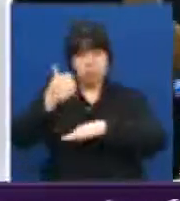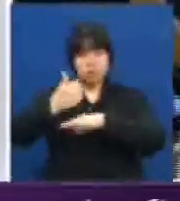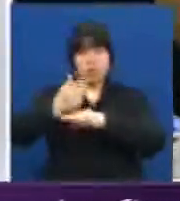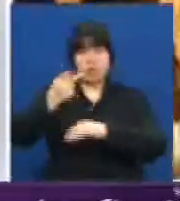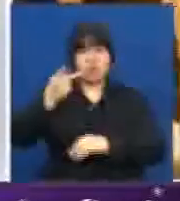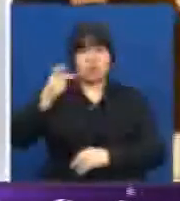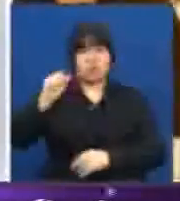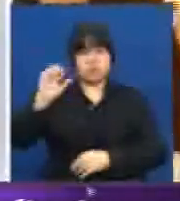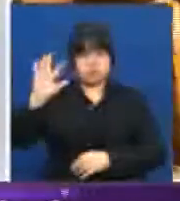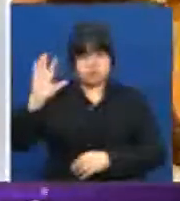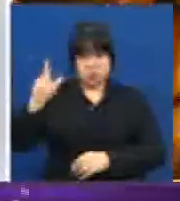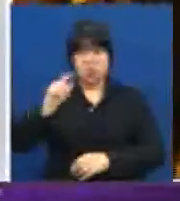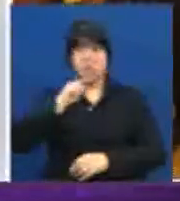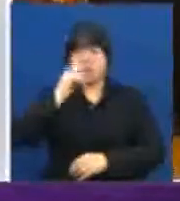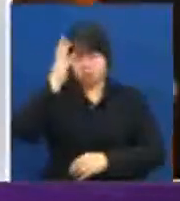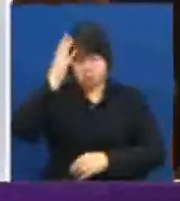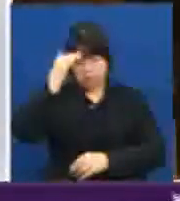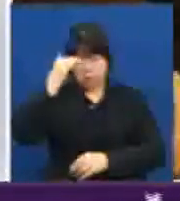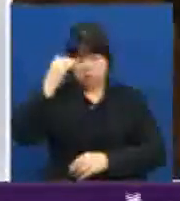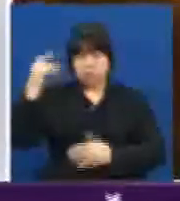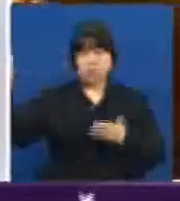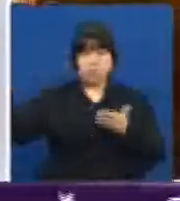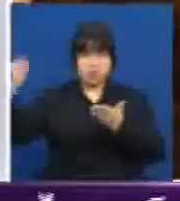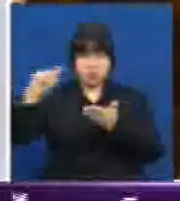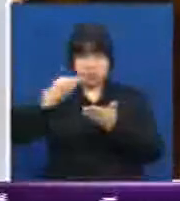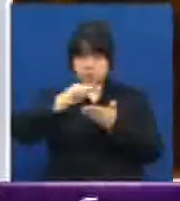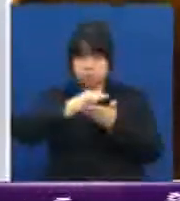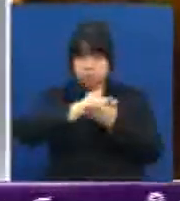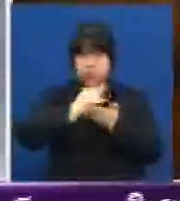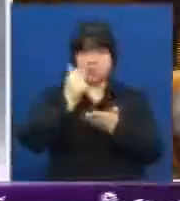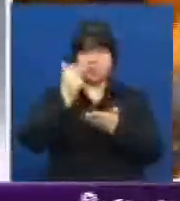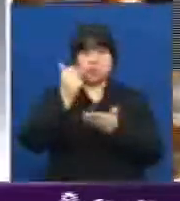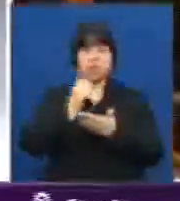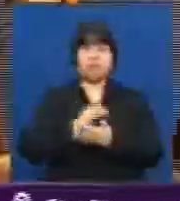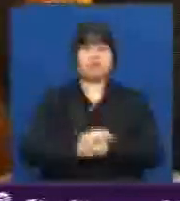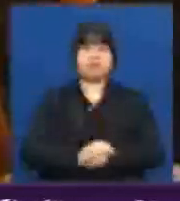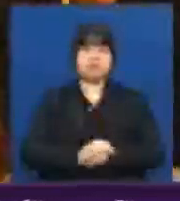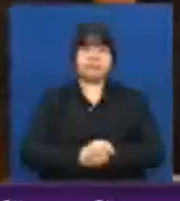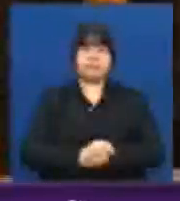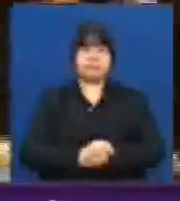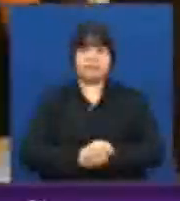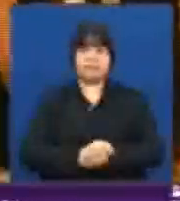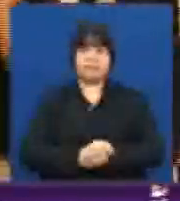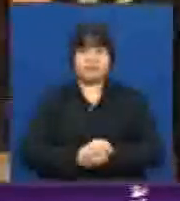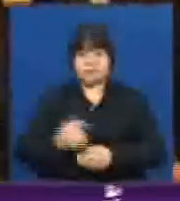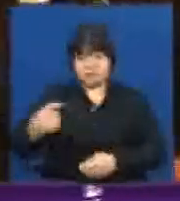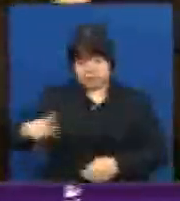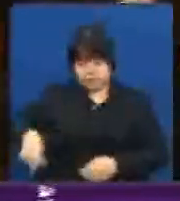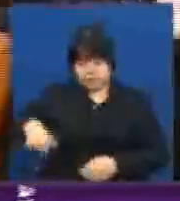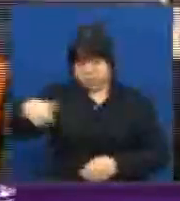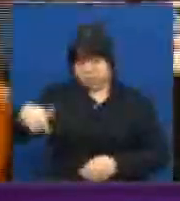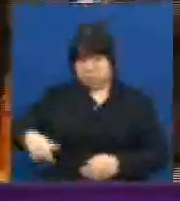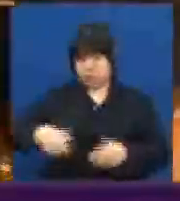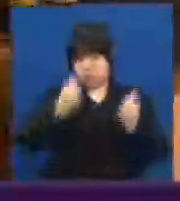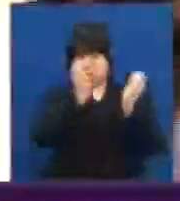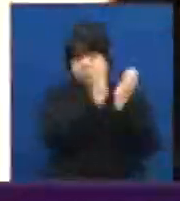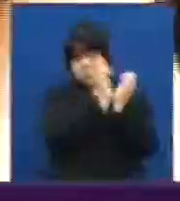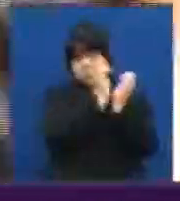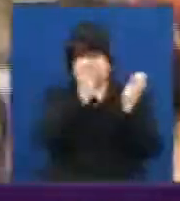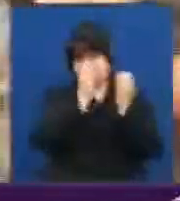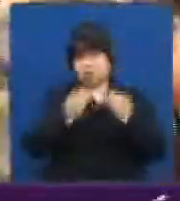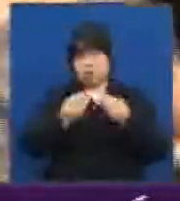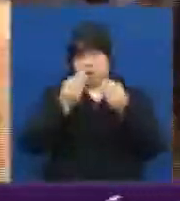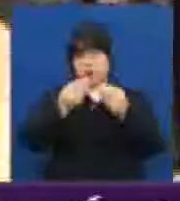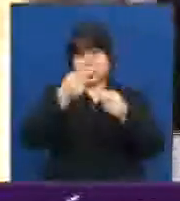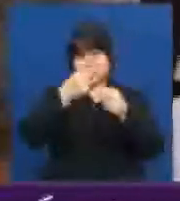ที่สามารถทำให้เค้าเดินกลับประเทศมาในครั้งนี้ได้ด้วยหลังจากที่ทางการกัมพูชามีคำสั่งปล่อยตัวนายวีระสมความ